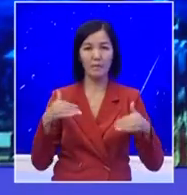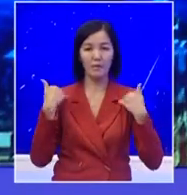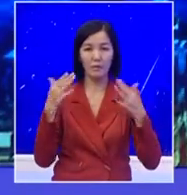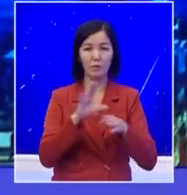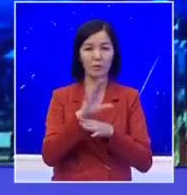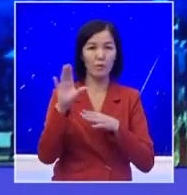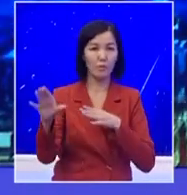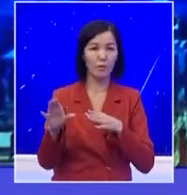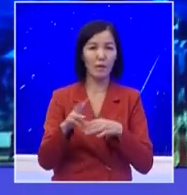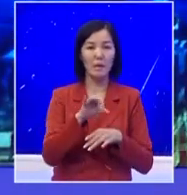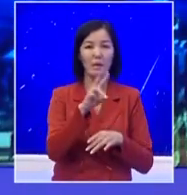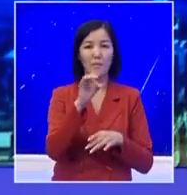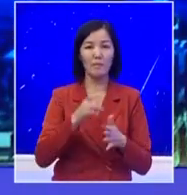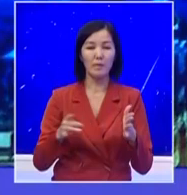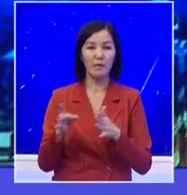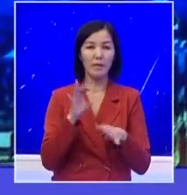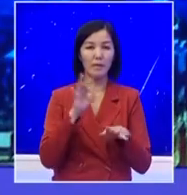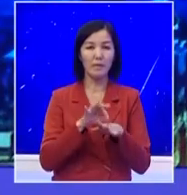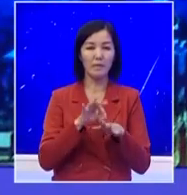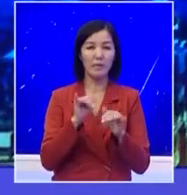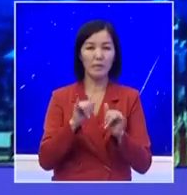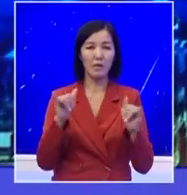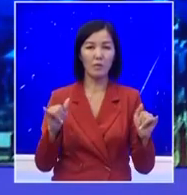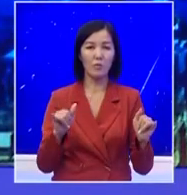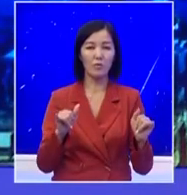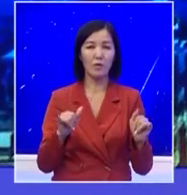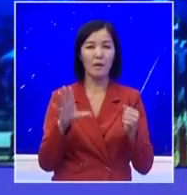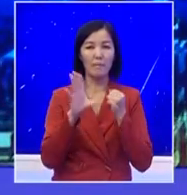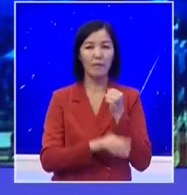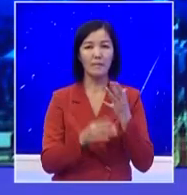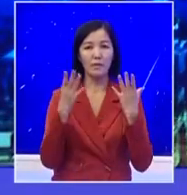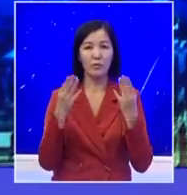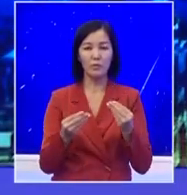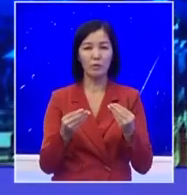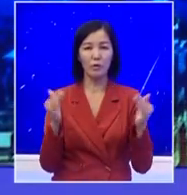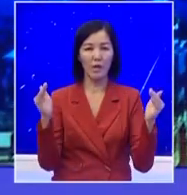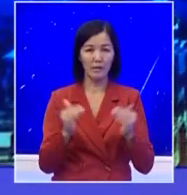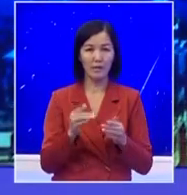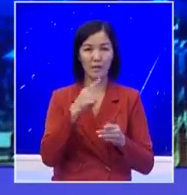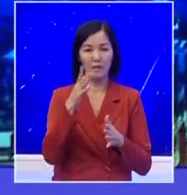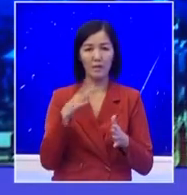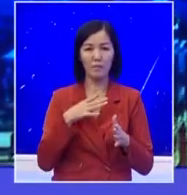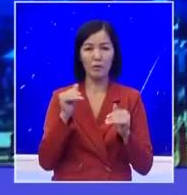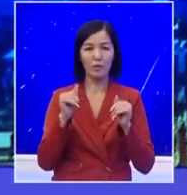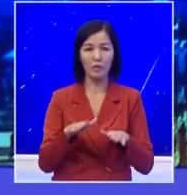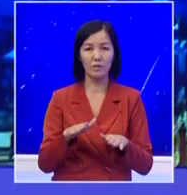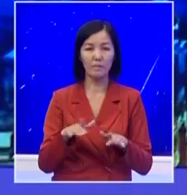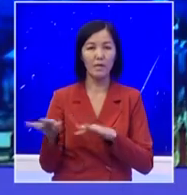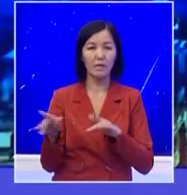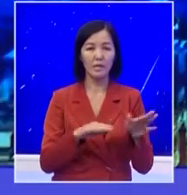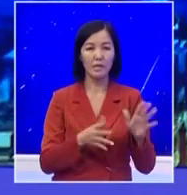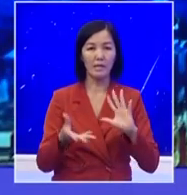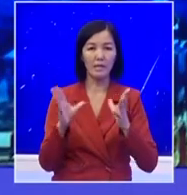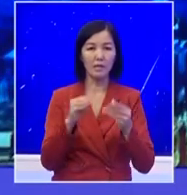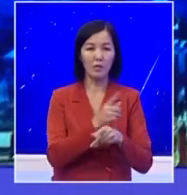жіберуді тапсырды. Асқар Мамин республикада індеттің таралу қарқыны соңғы күндері бәсеңдегенін атап өтті. Қабылданған кешенді шаралар